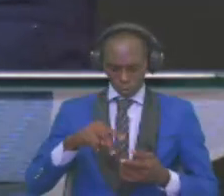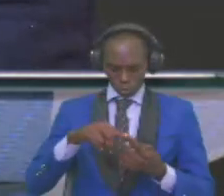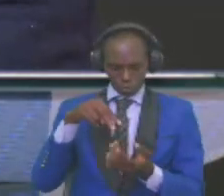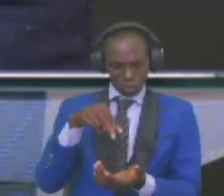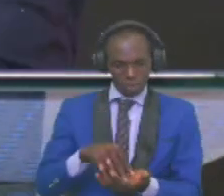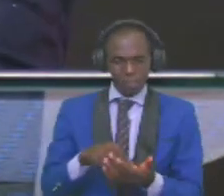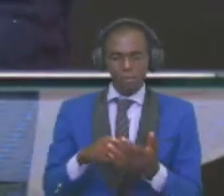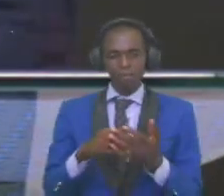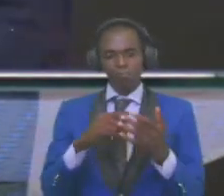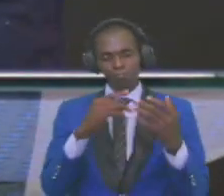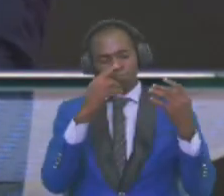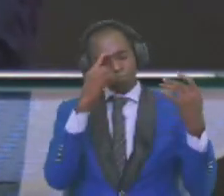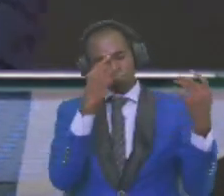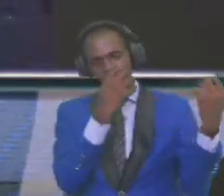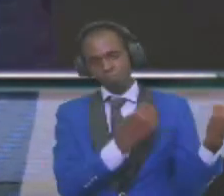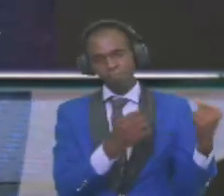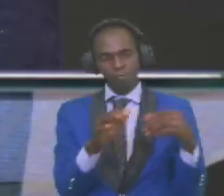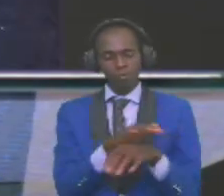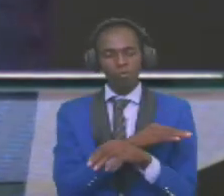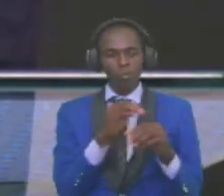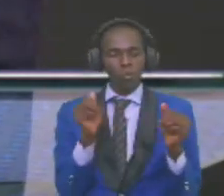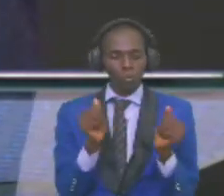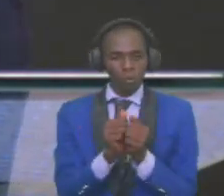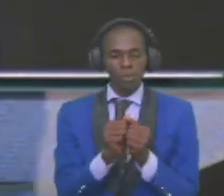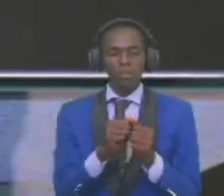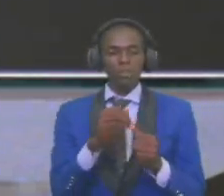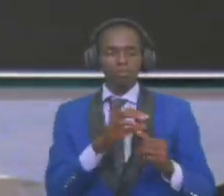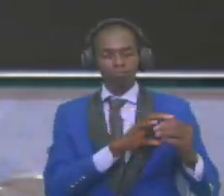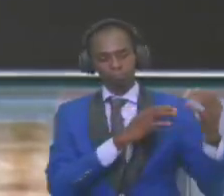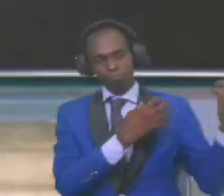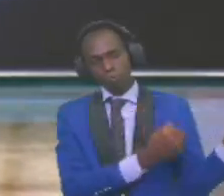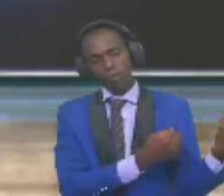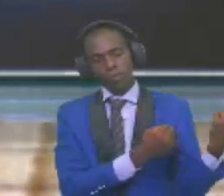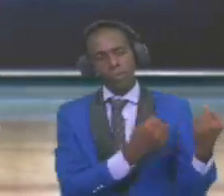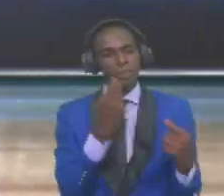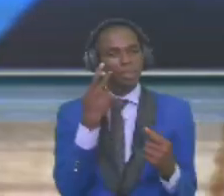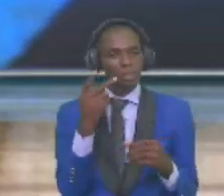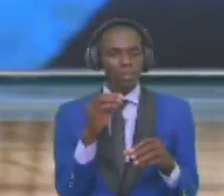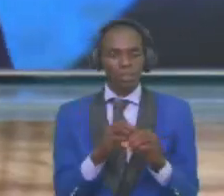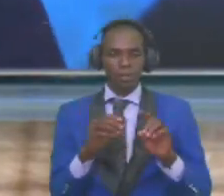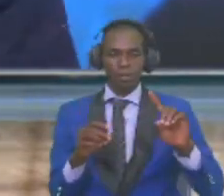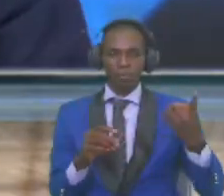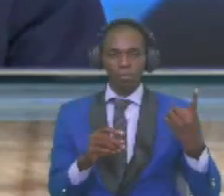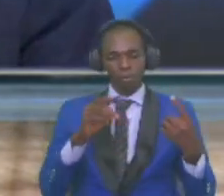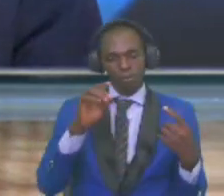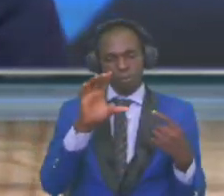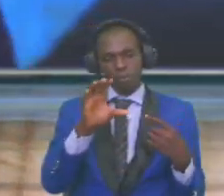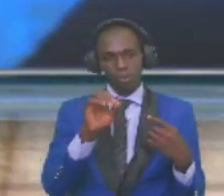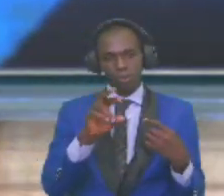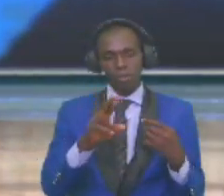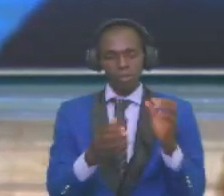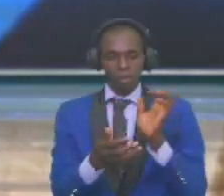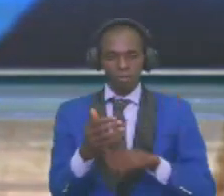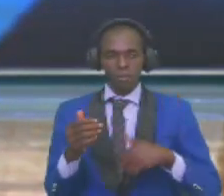tu demeures t elle avec courage voyons cela en première pour un siège chapitre